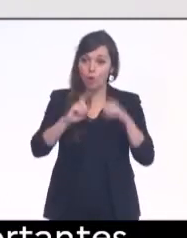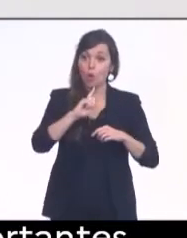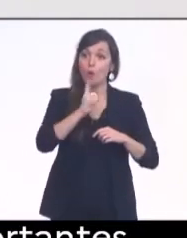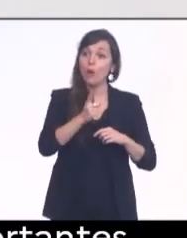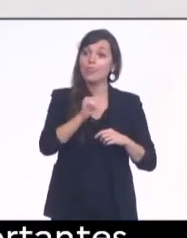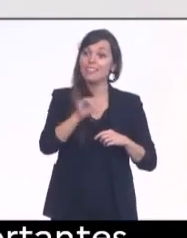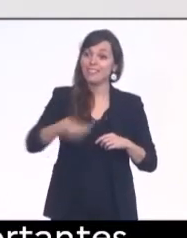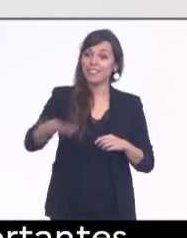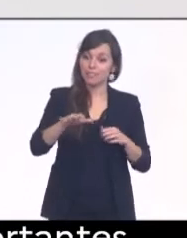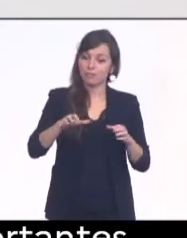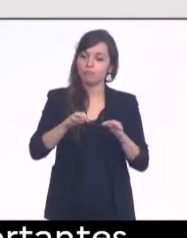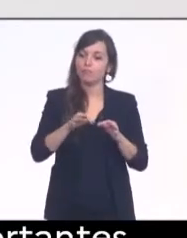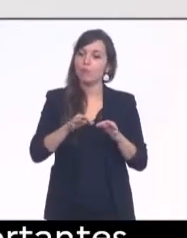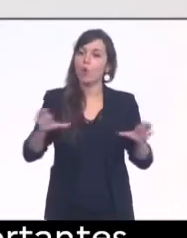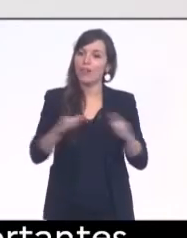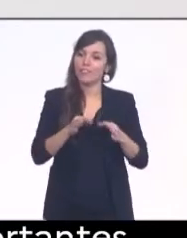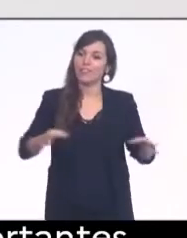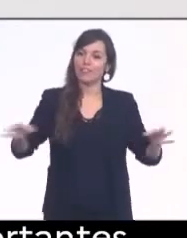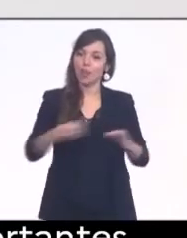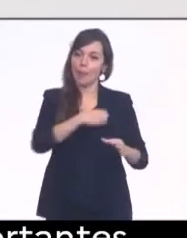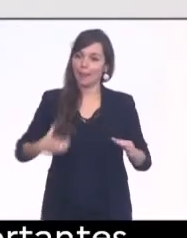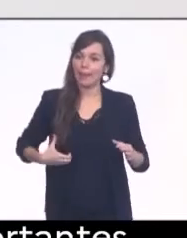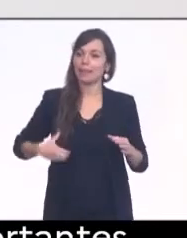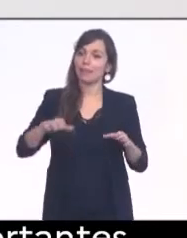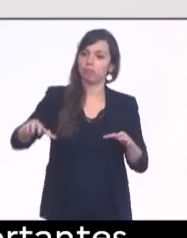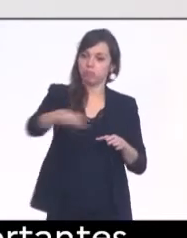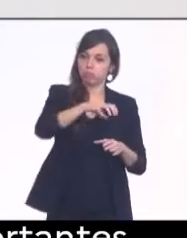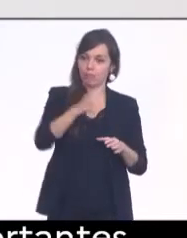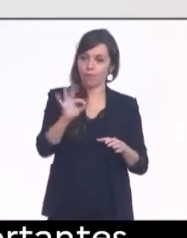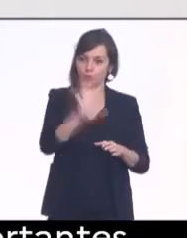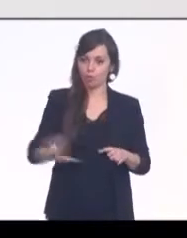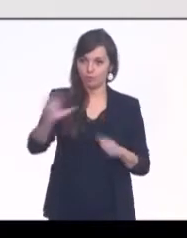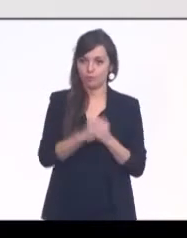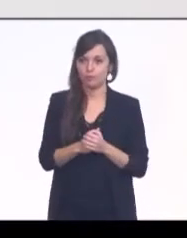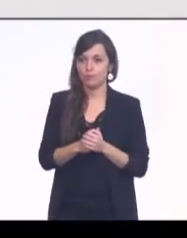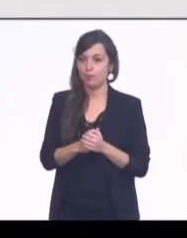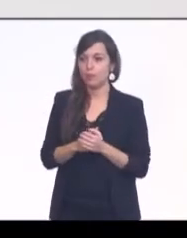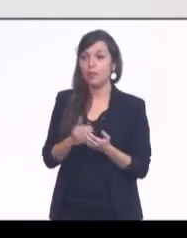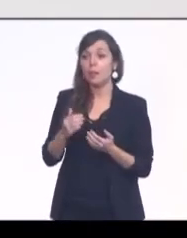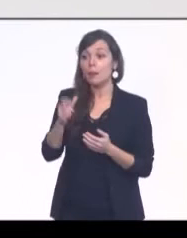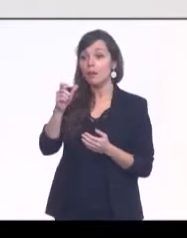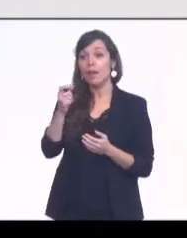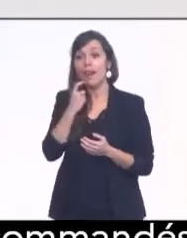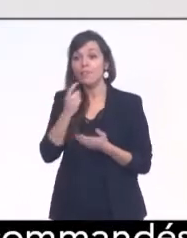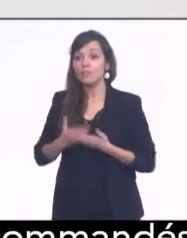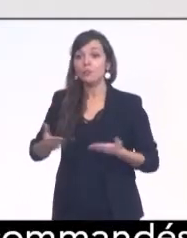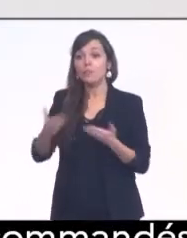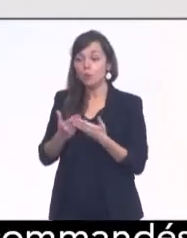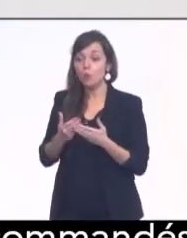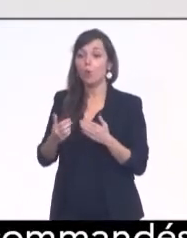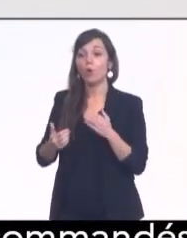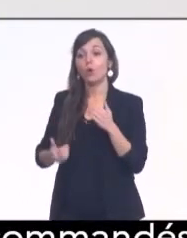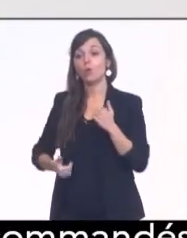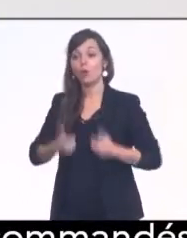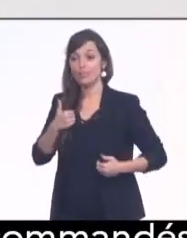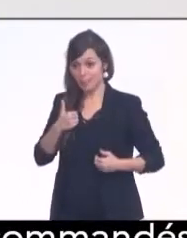collectivités territoriales. Une dérogation du port du masque est prévue pour les enfants en situation de handicap qui ne sont pas en capacité de le